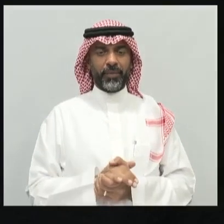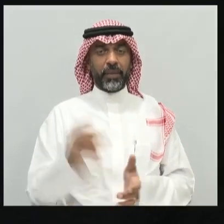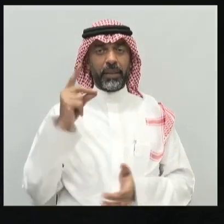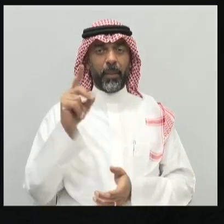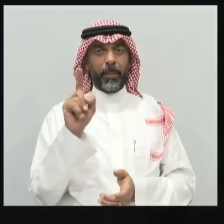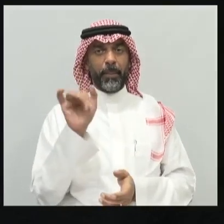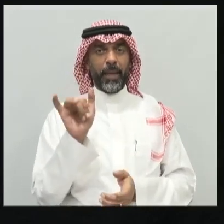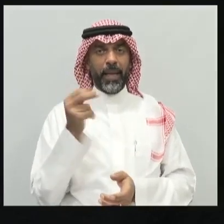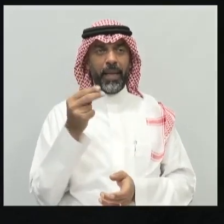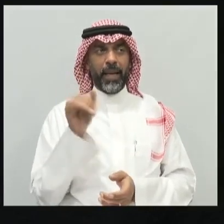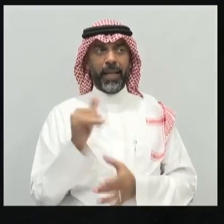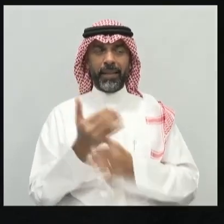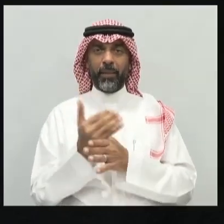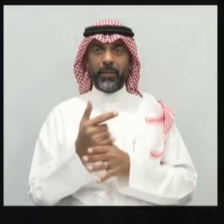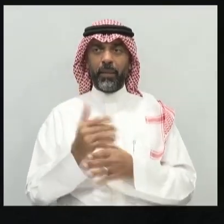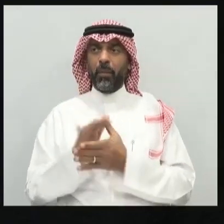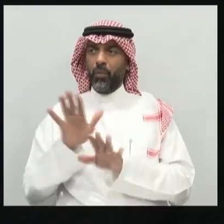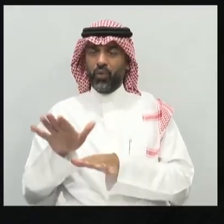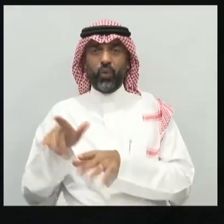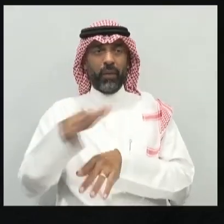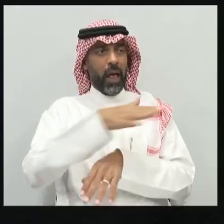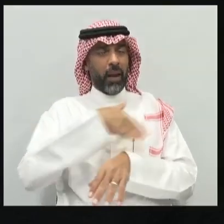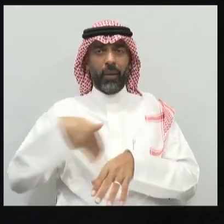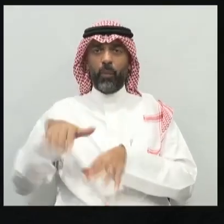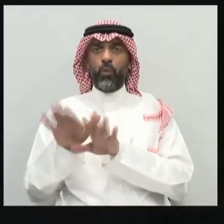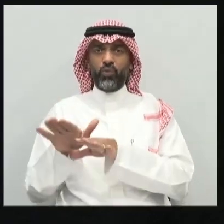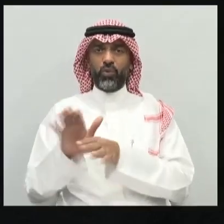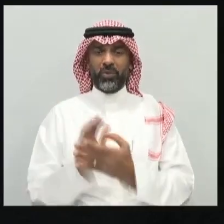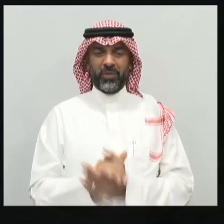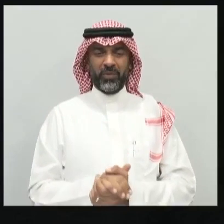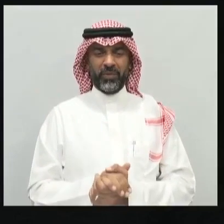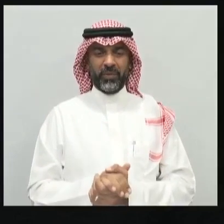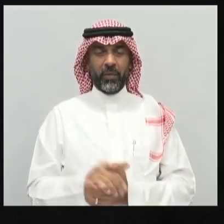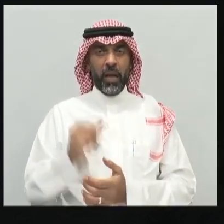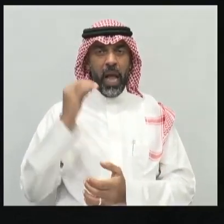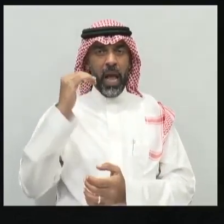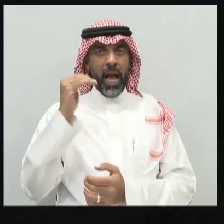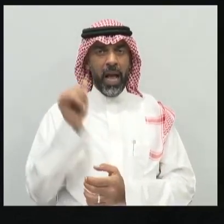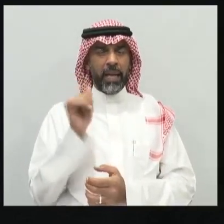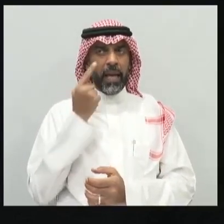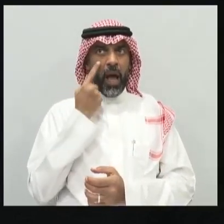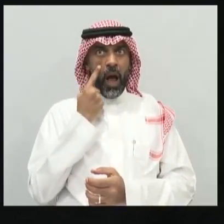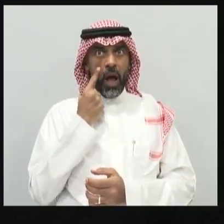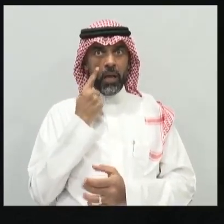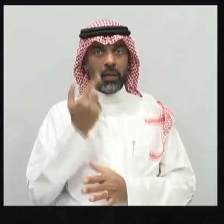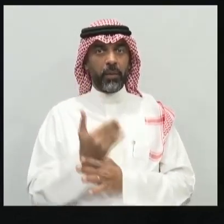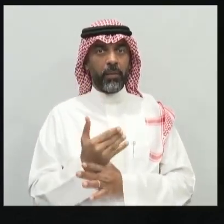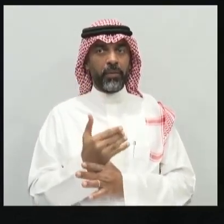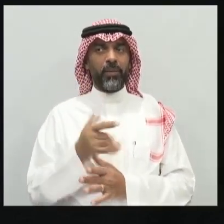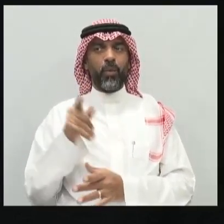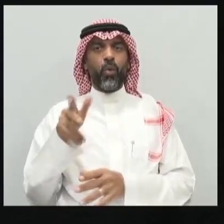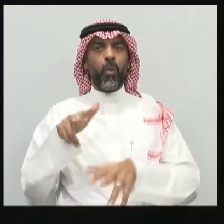طبيعي لانها موجوده عندنا في الطبيعه احسنتم وليش قلنا لها حي لانها من